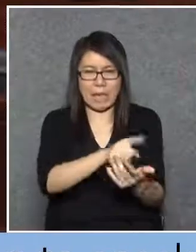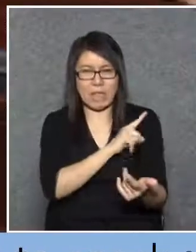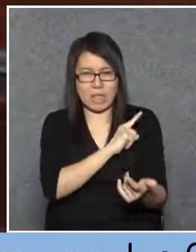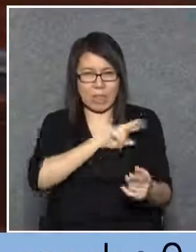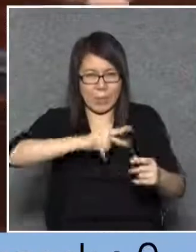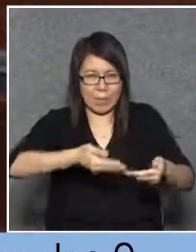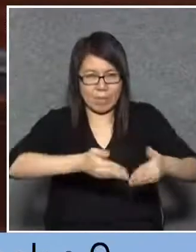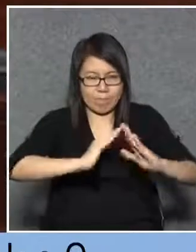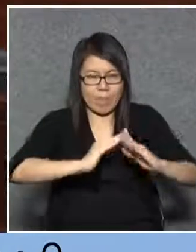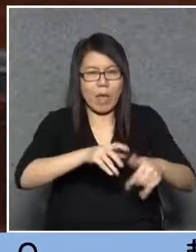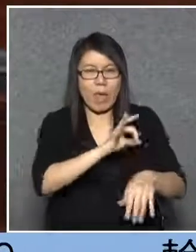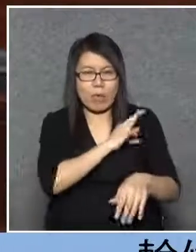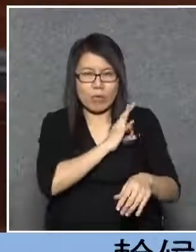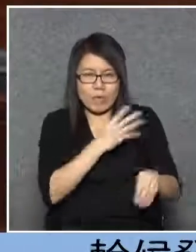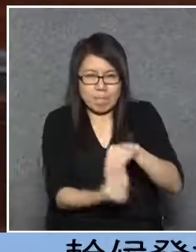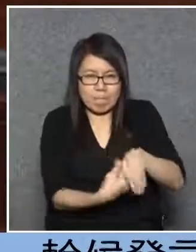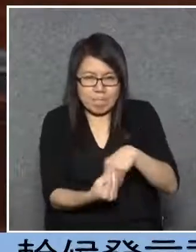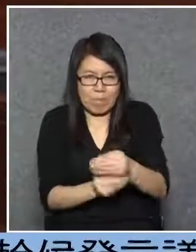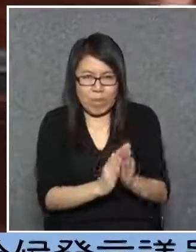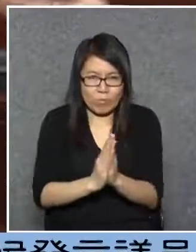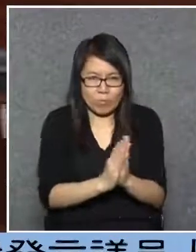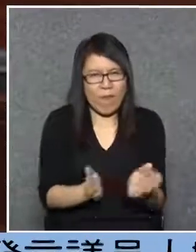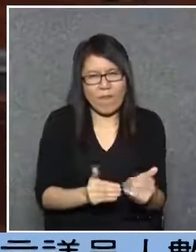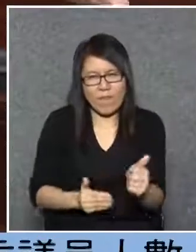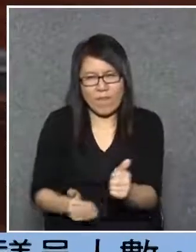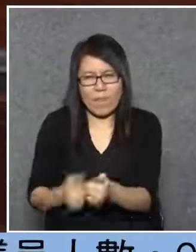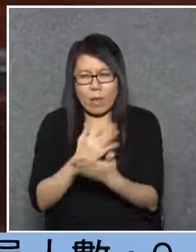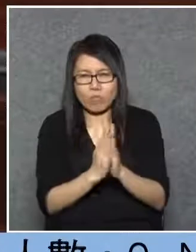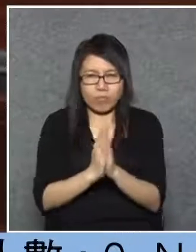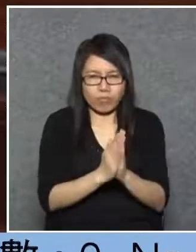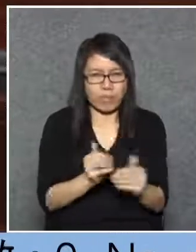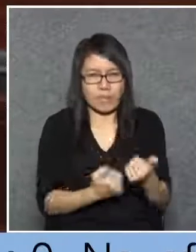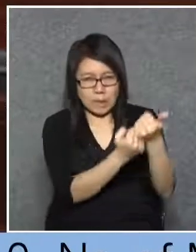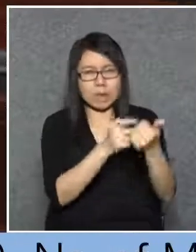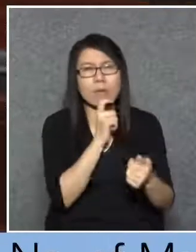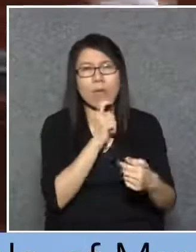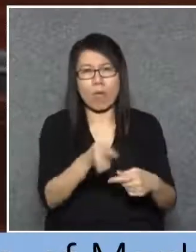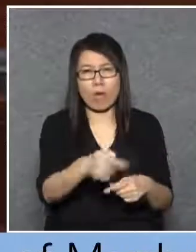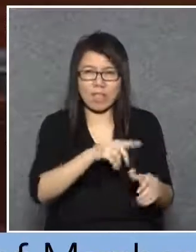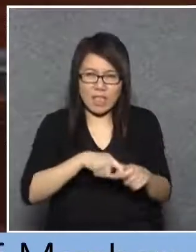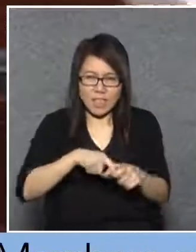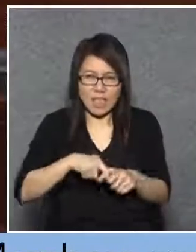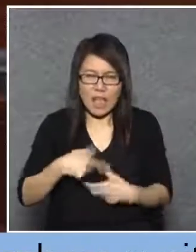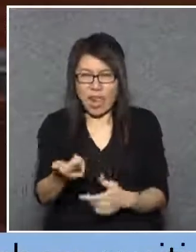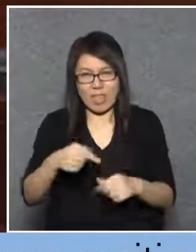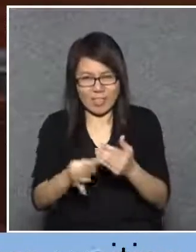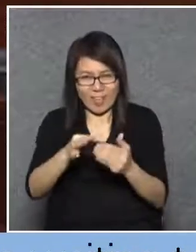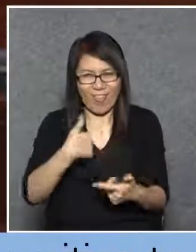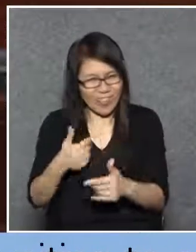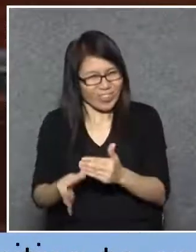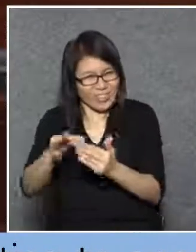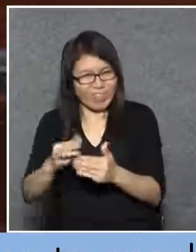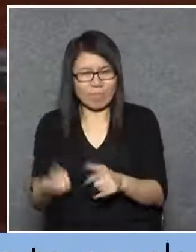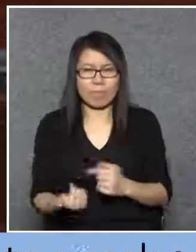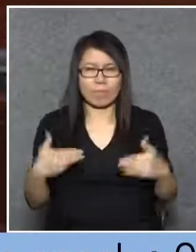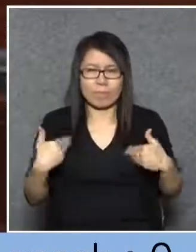跟住就糖水滾糖漁，跟住就互相吹捧、互相扶持、互相支持，你揾水我揾水，你晉升我晉升。